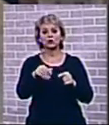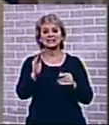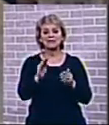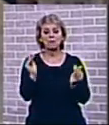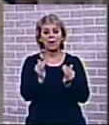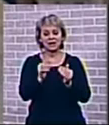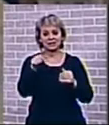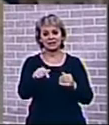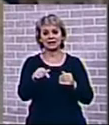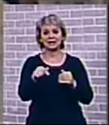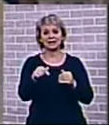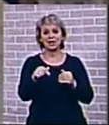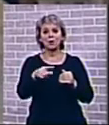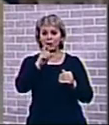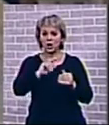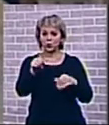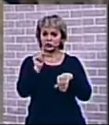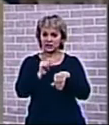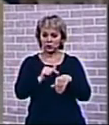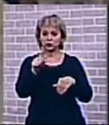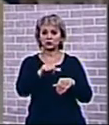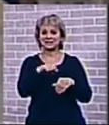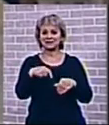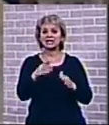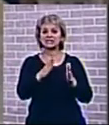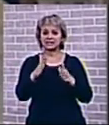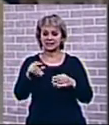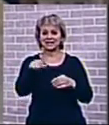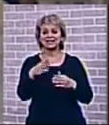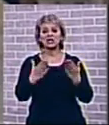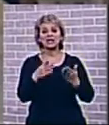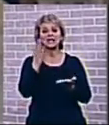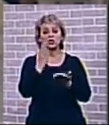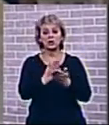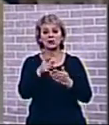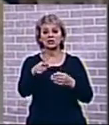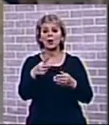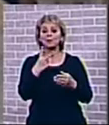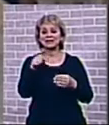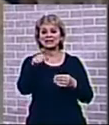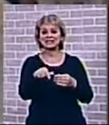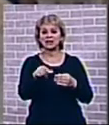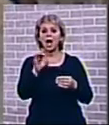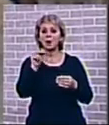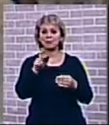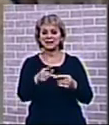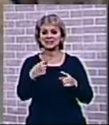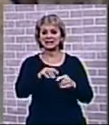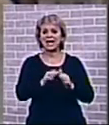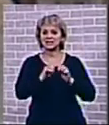совсем маленькие, в совсем плохом самочувствии и состоянии, либо имеющиеся признаки, опасные